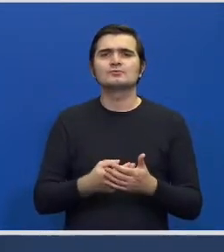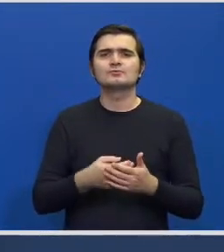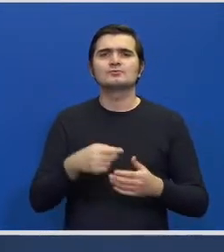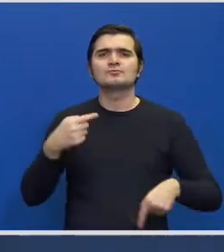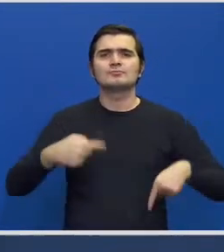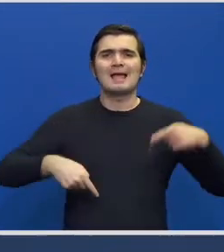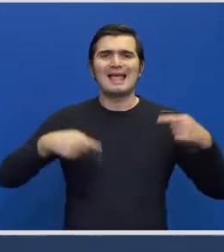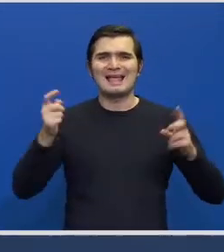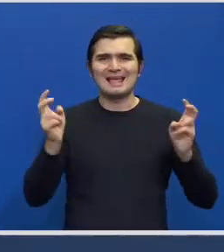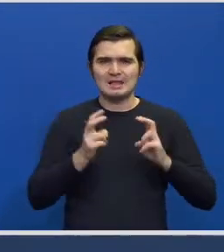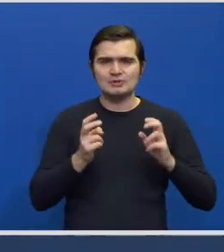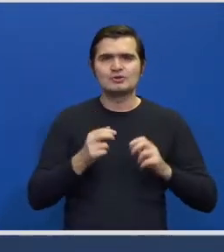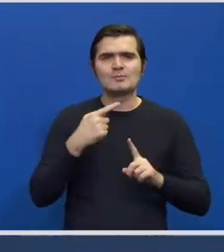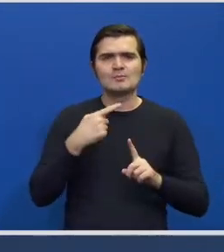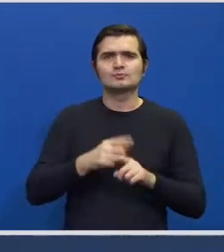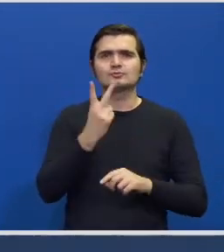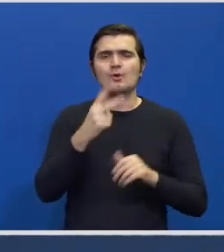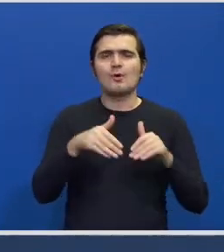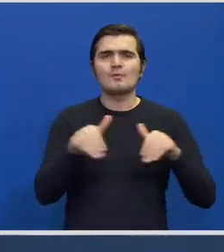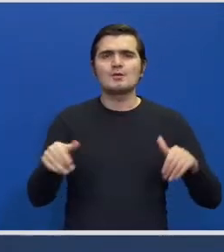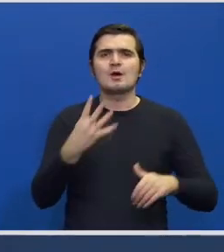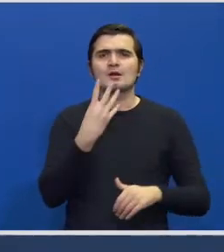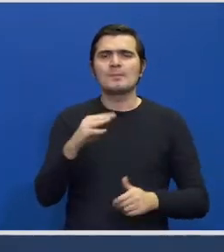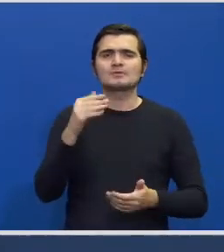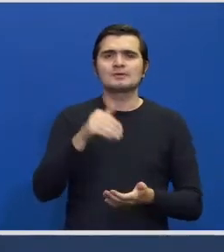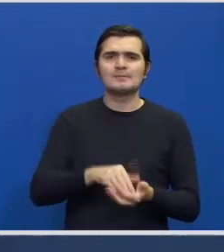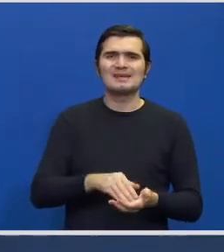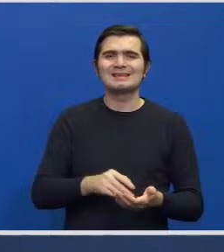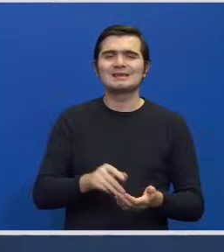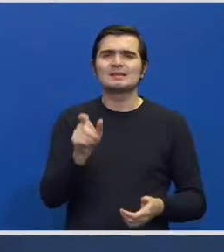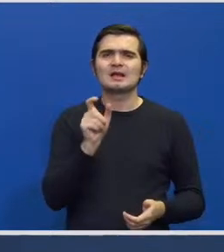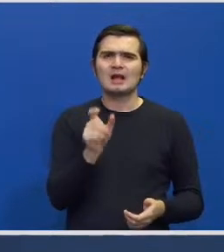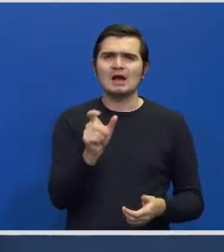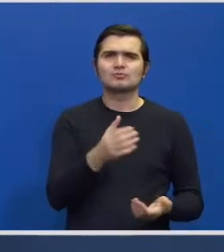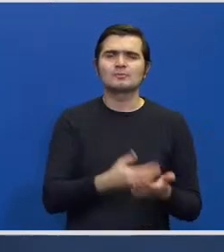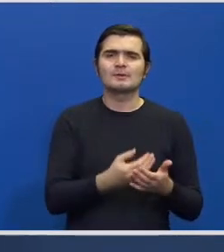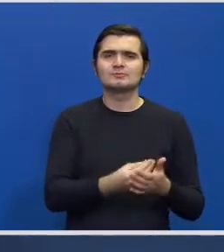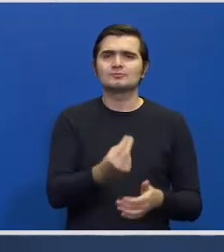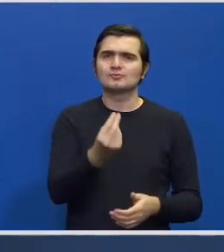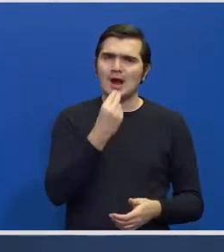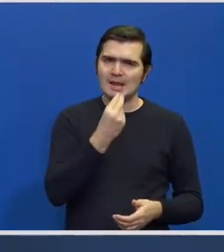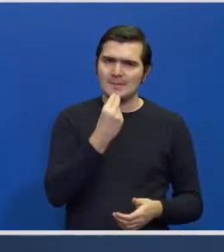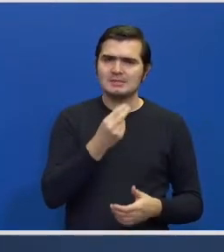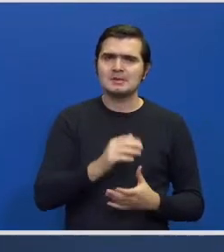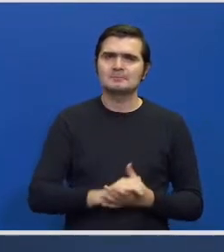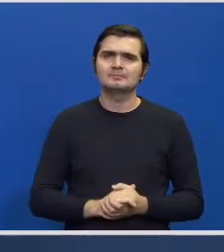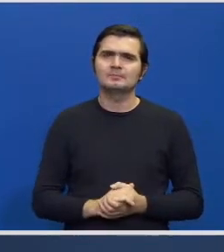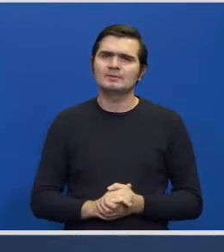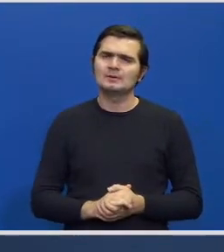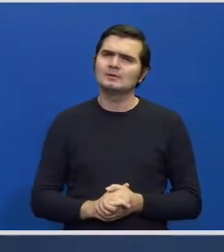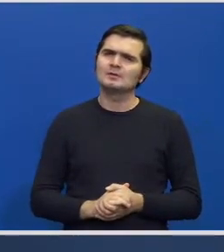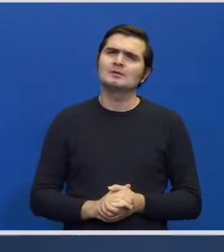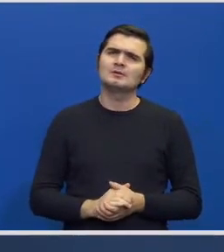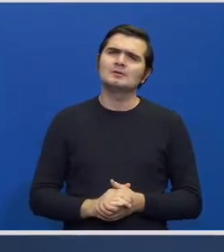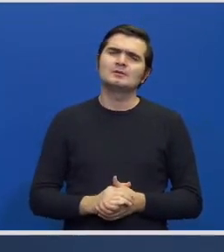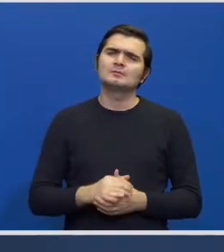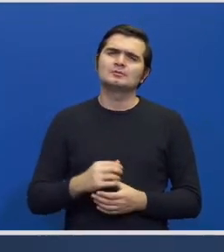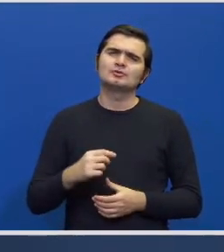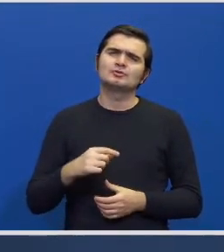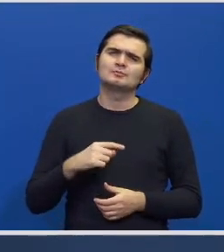ai cardului pentru energie și, de asemenea, 2.400.000 de carduri pentru